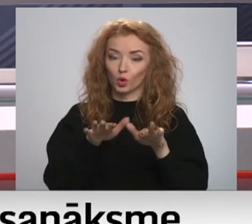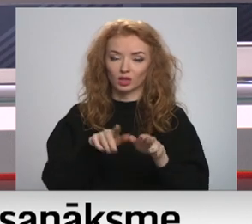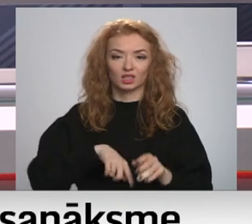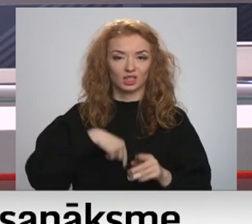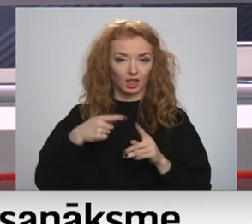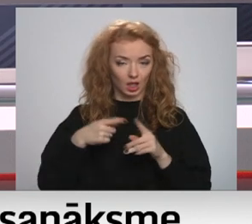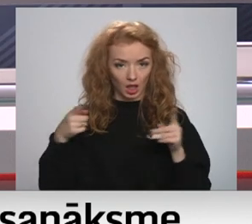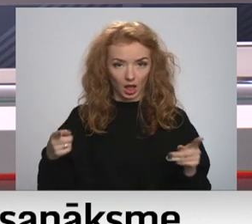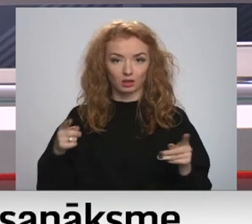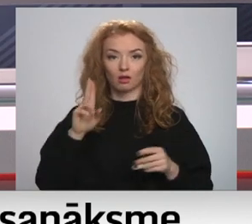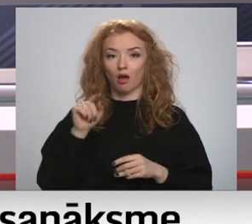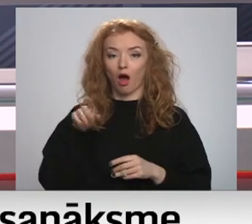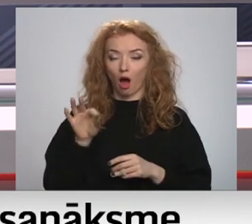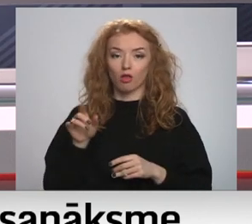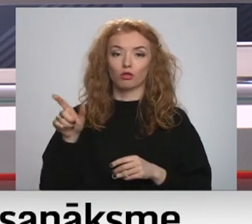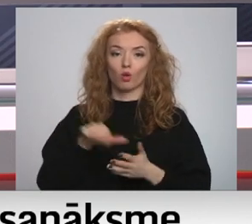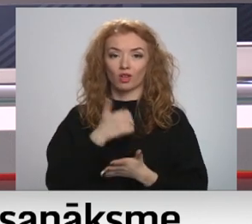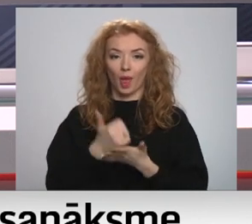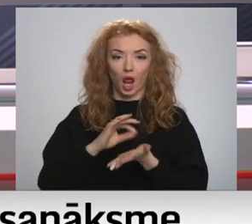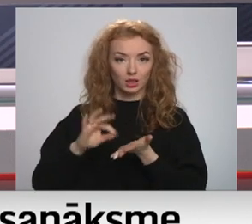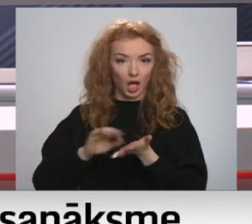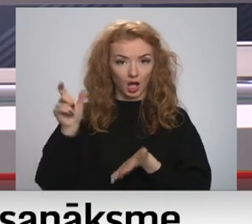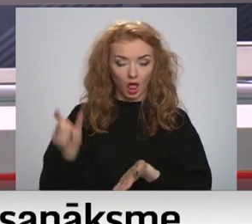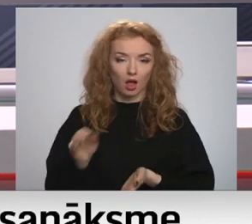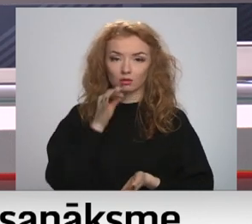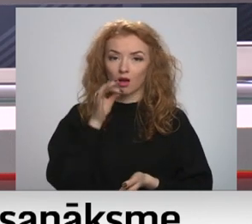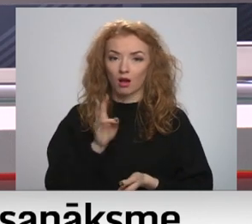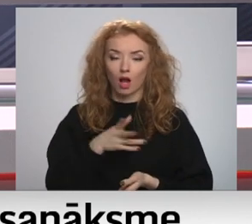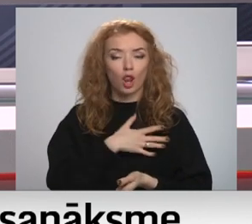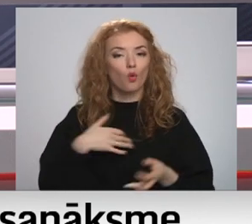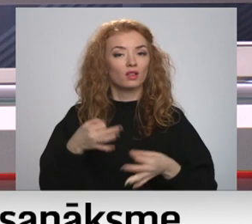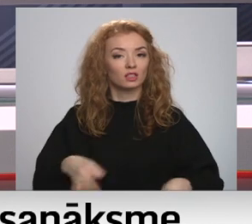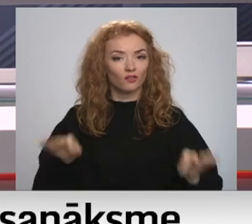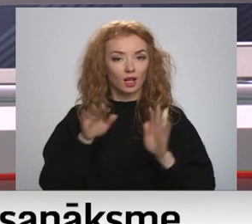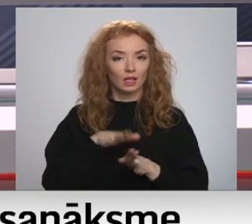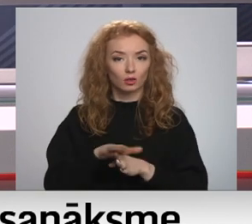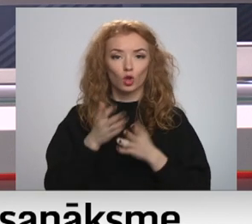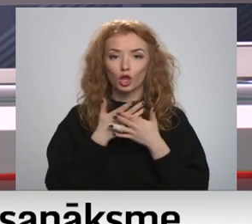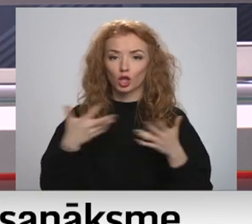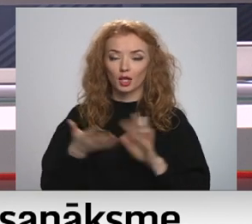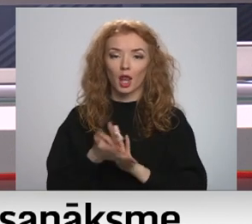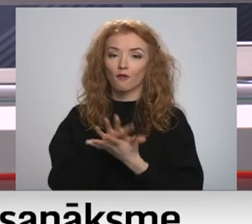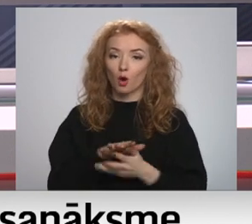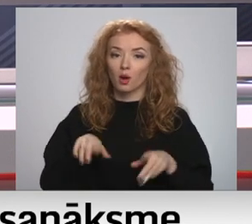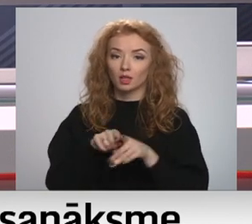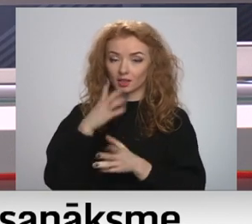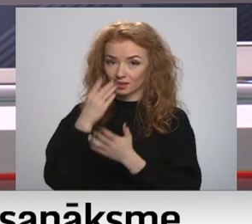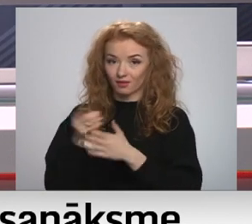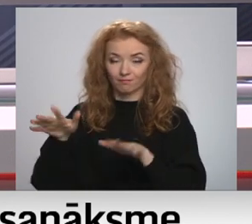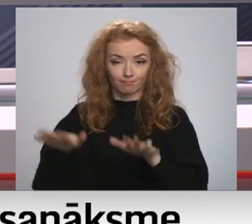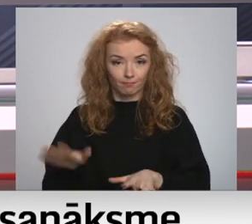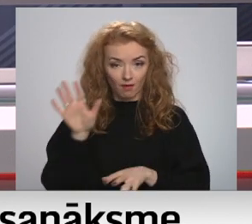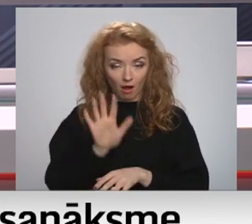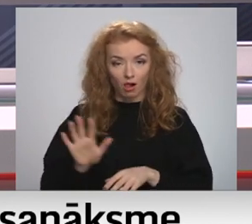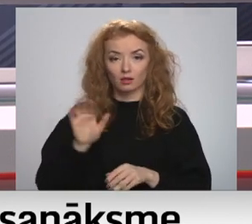un NATO ģenerālsekretārs uzsvēra, ka ir ļoti būtiski īstenot dažādas reformas arī pašmājās, gan